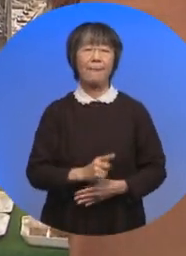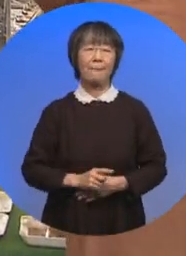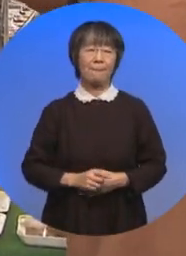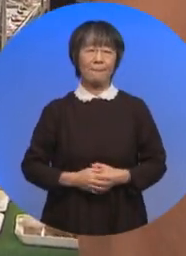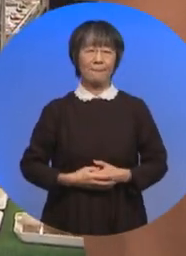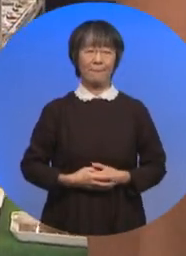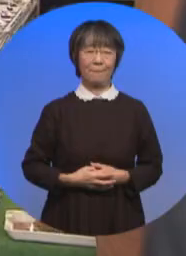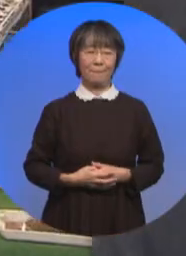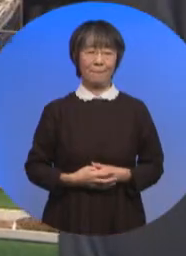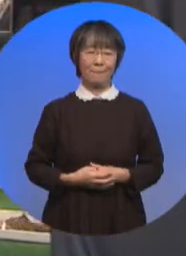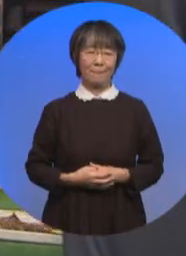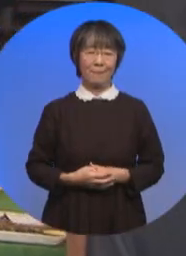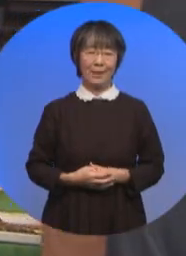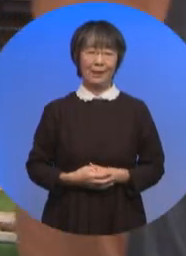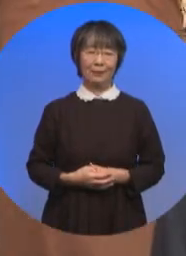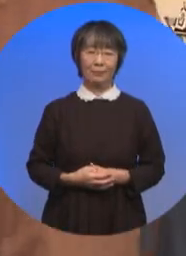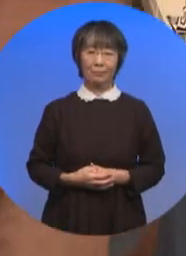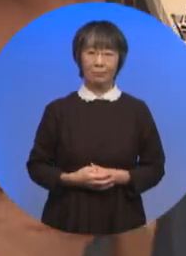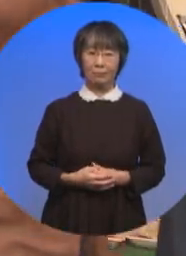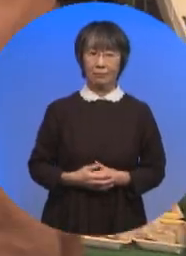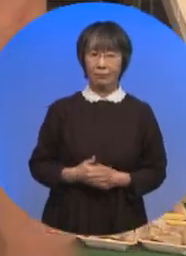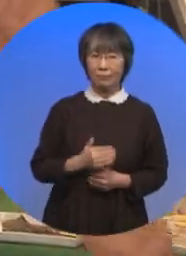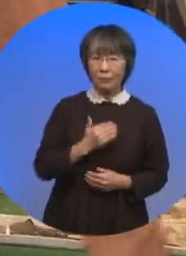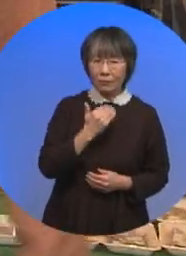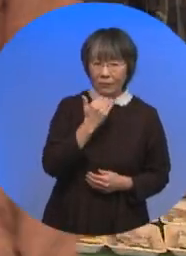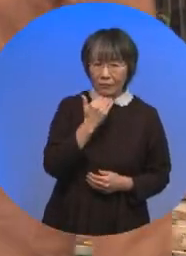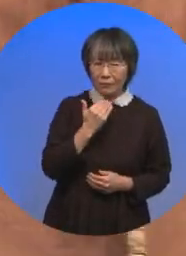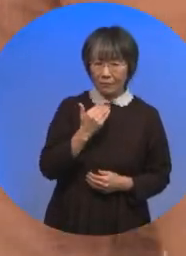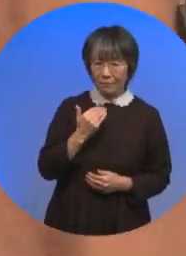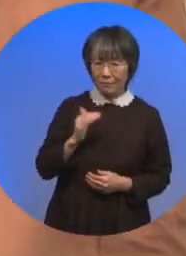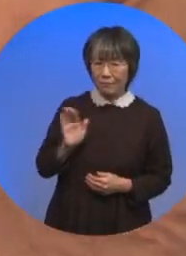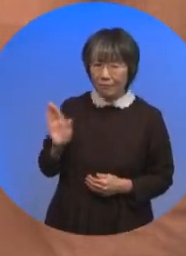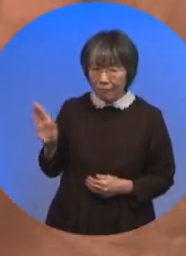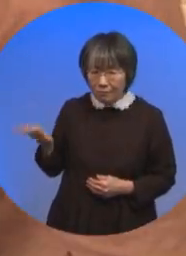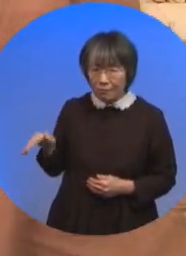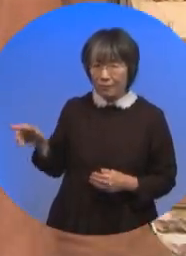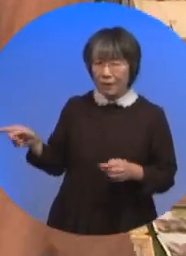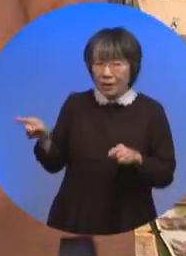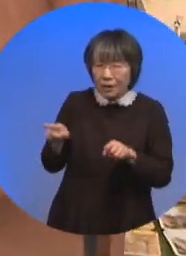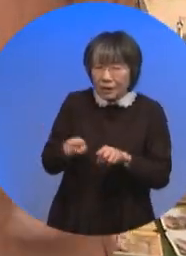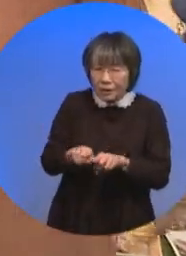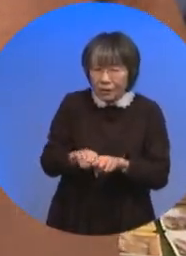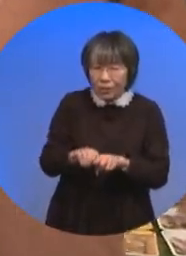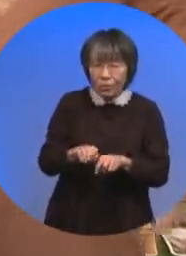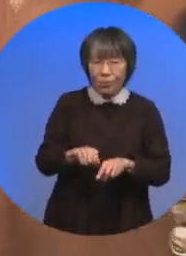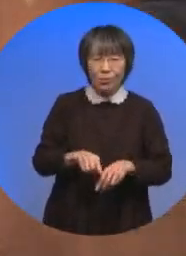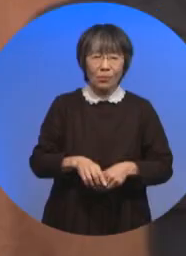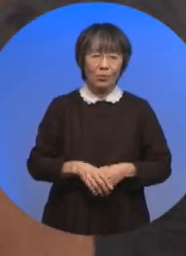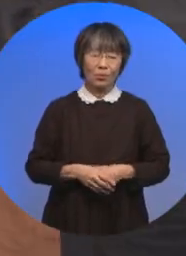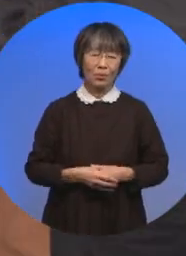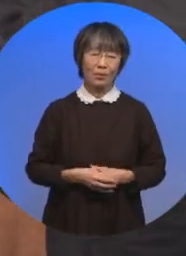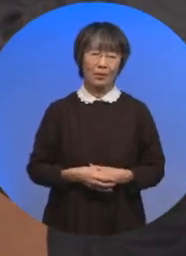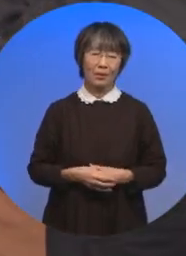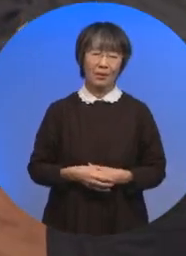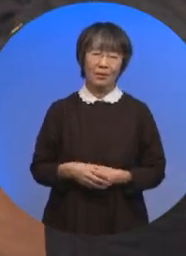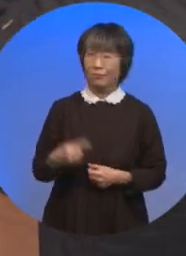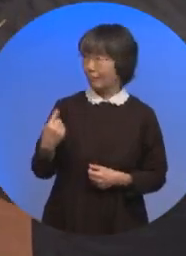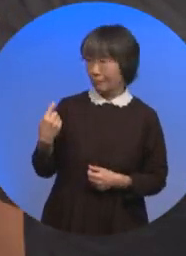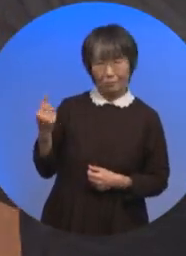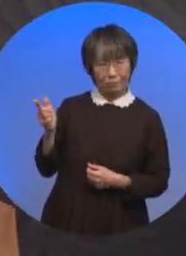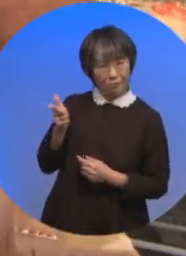あんだけ練習したのに出るタイミング一緒でした。そんなことあります。震えましたよ。あれ、カメラがもうこっ